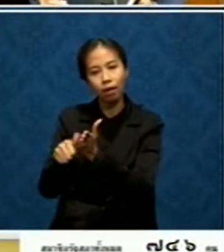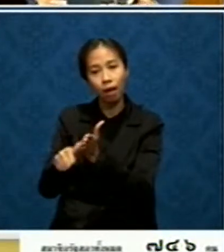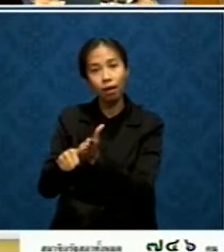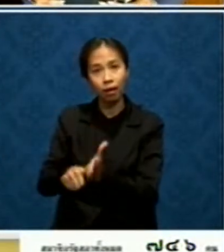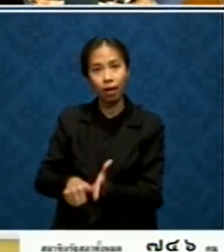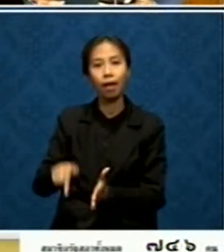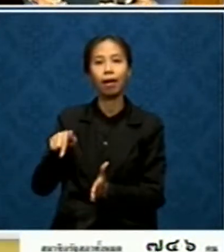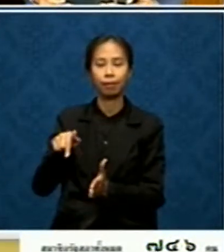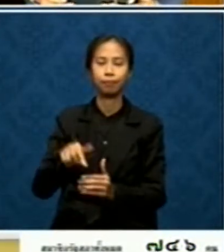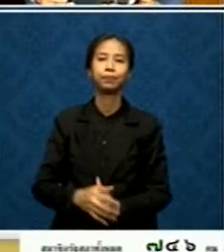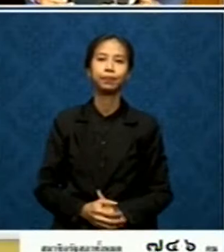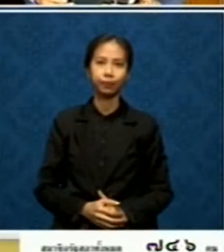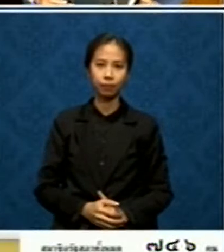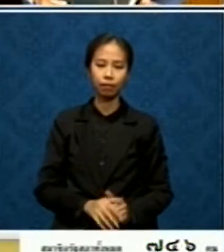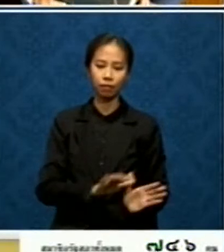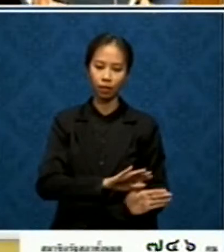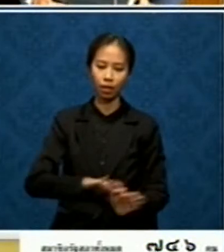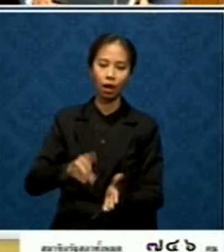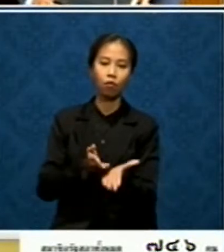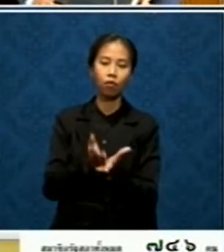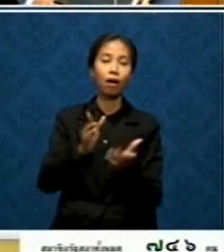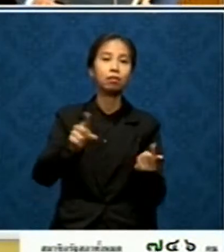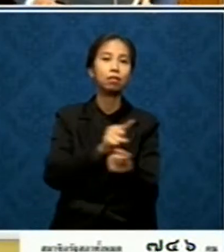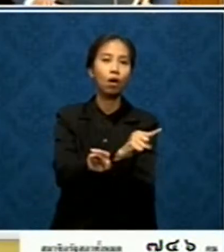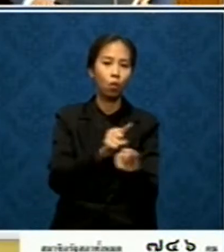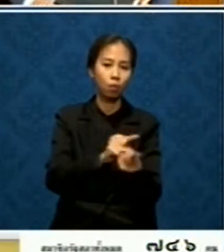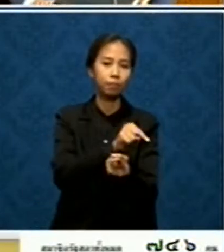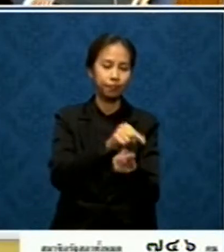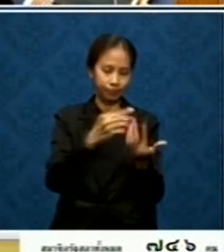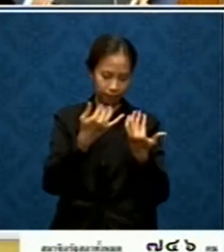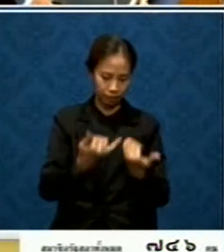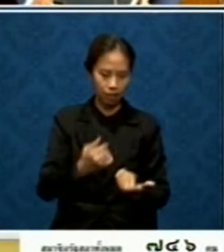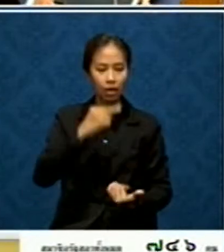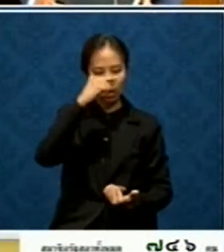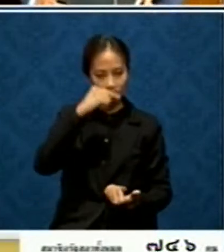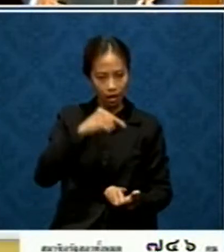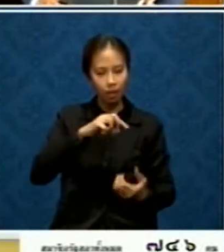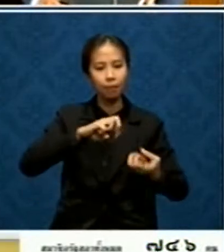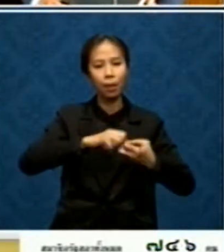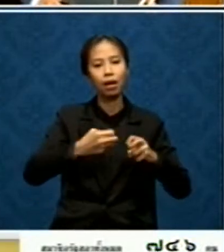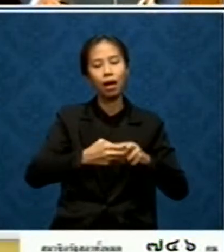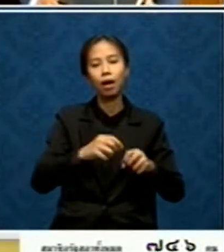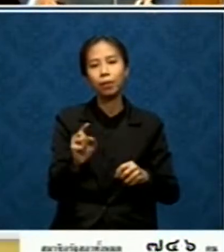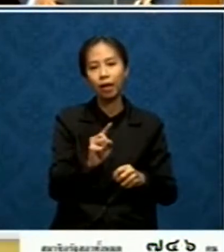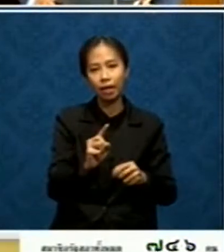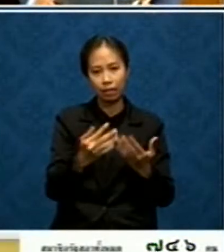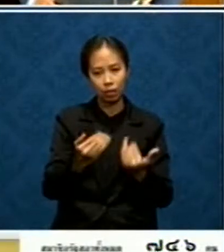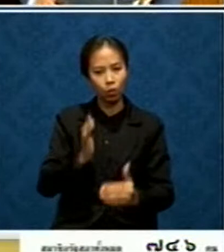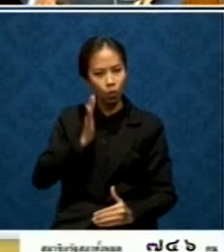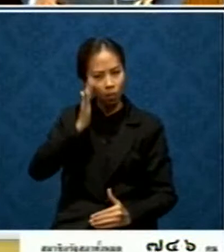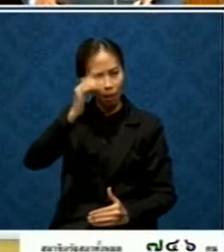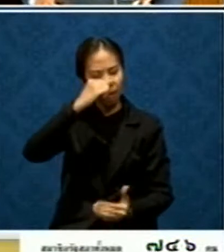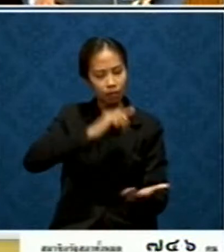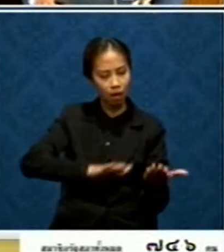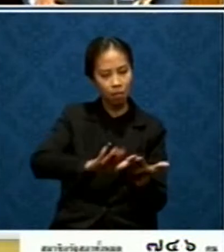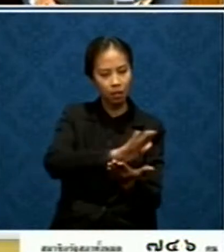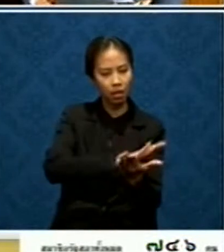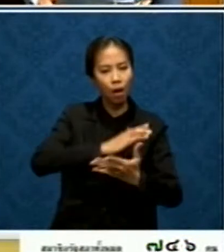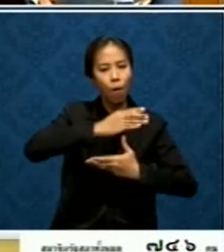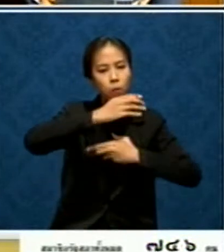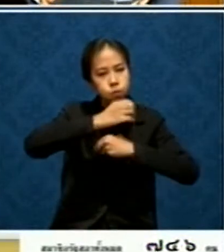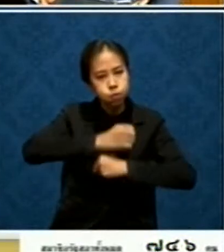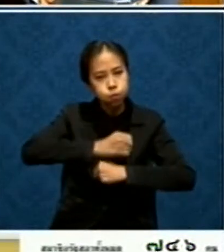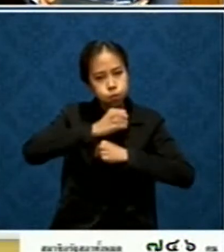ด้านสังคมประเทศไทยกำลังเผชิญกับการเข้าสู่สังคมสูงวัยแบบสมบูรณ์โดยมีค